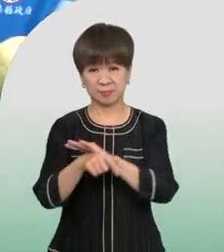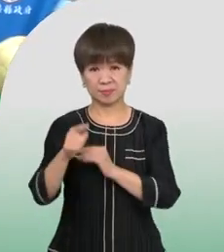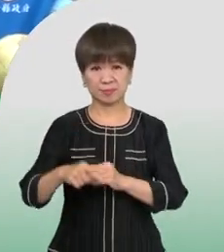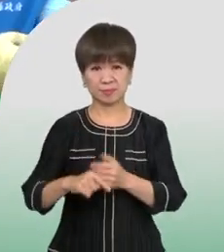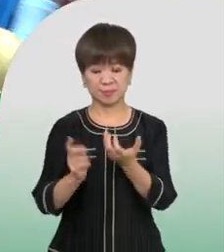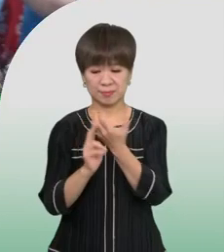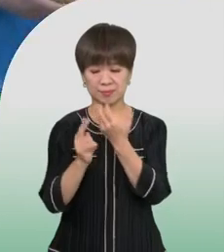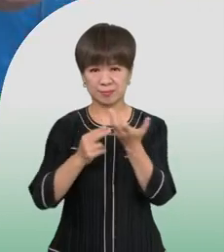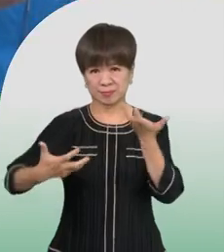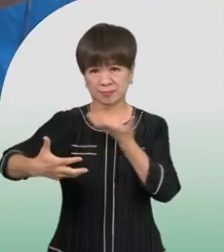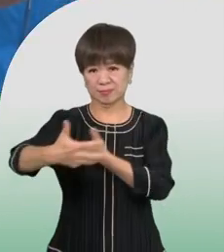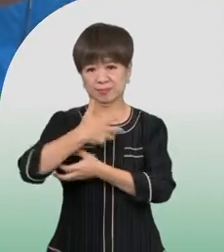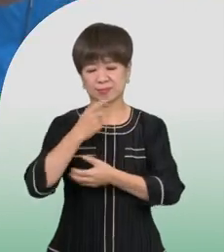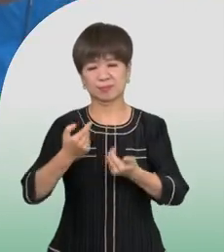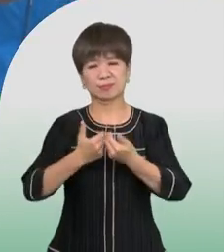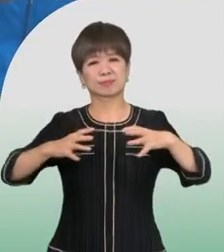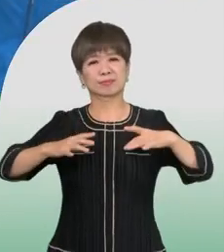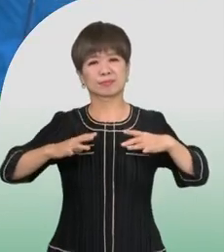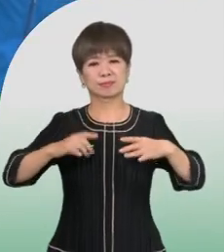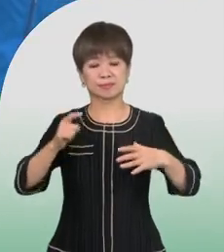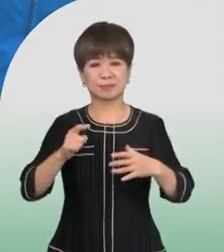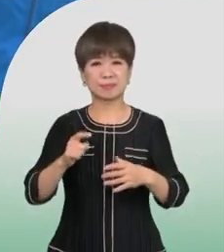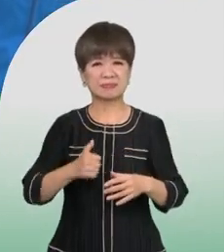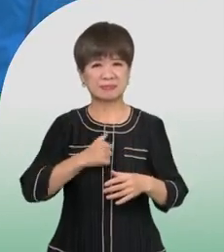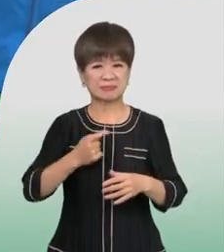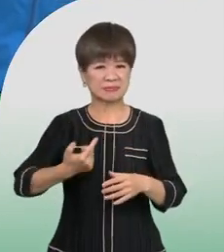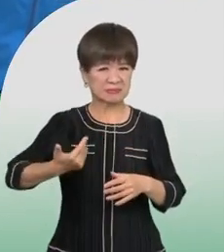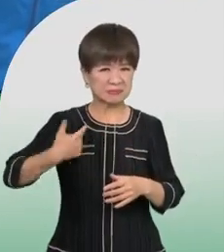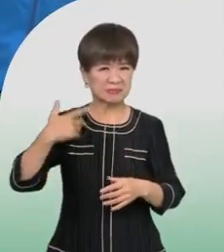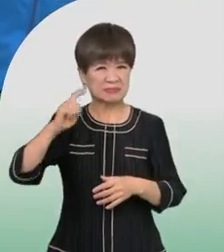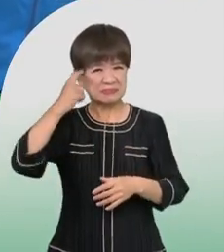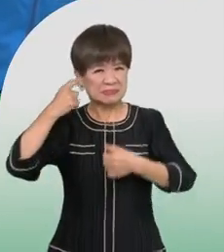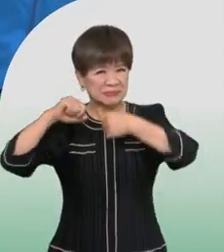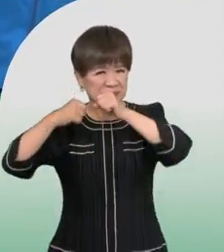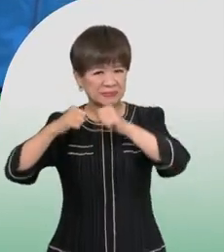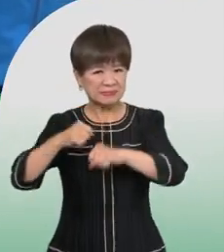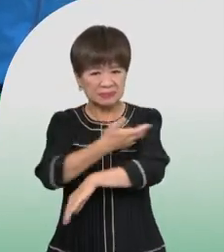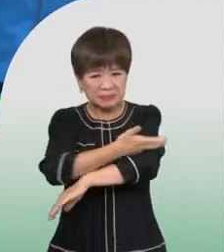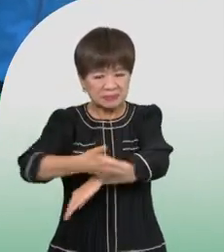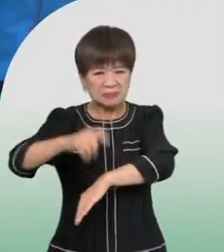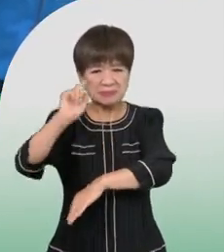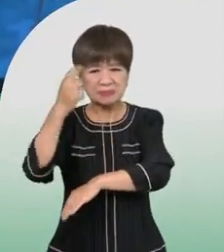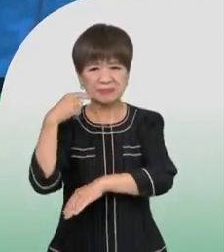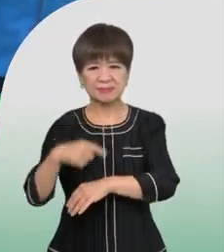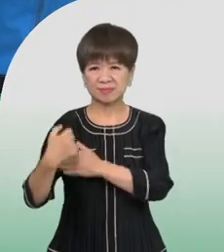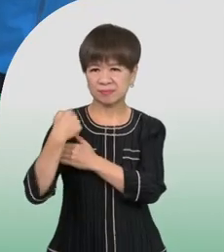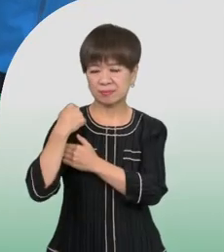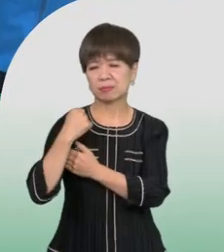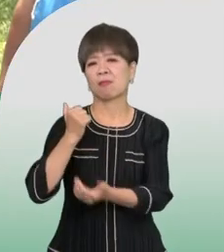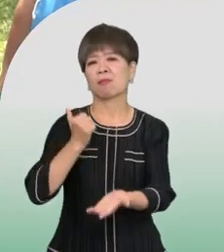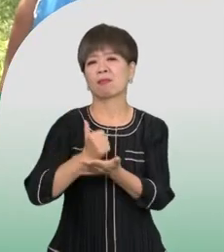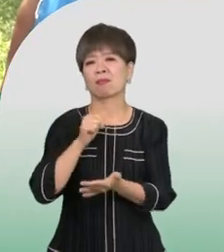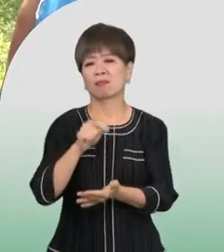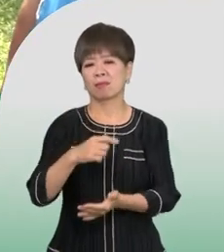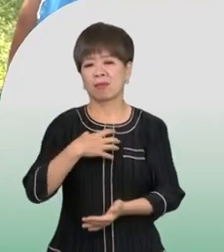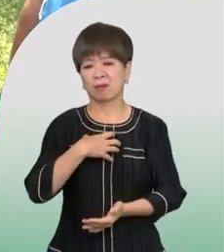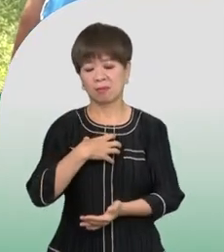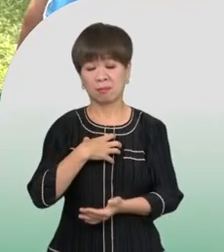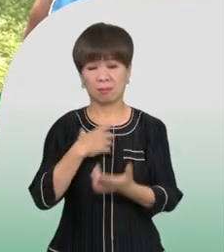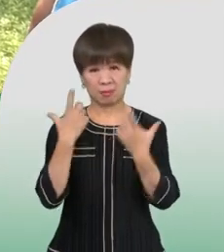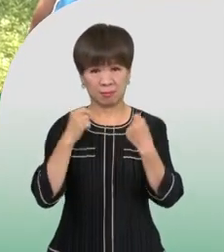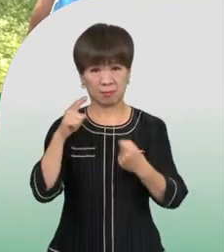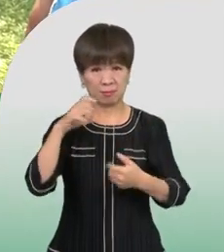分享农民的成果，是不过树上的配合，使得农民想尽办法处理好水源那个问题，才有个成果。原来是三万